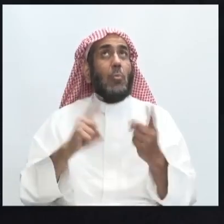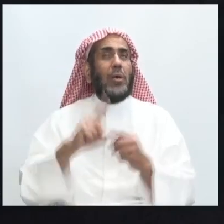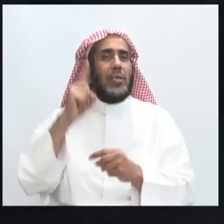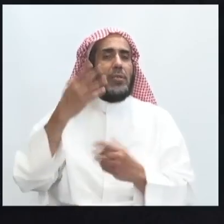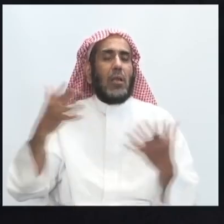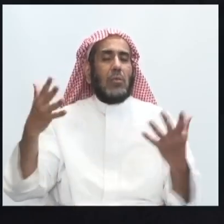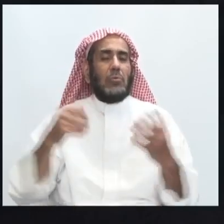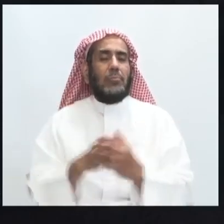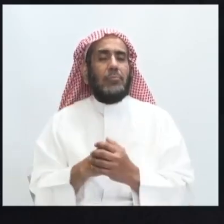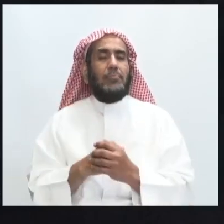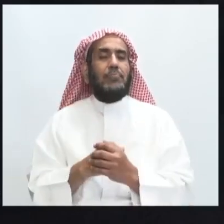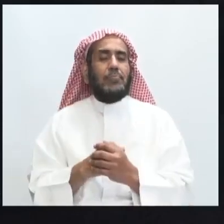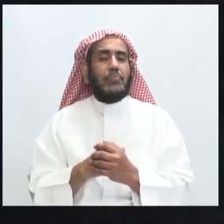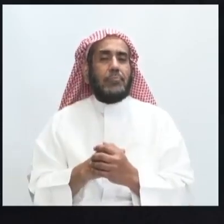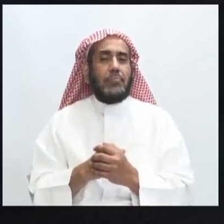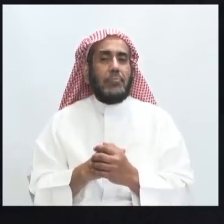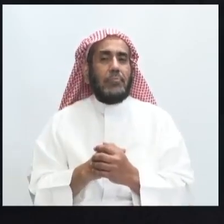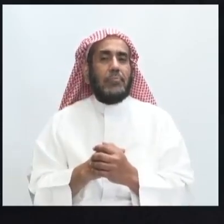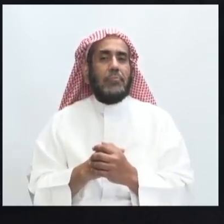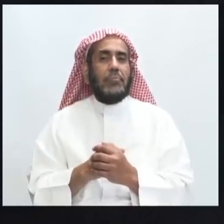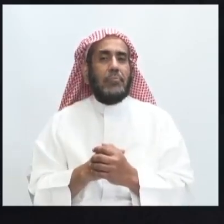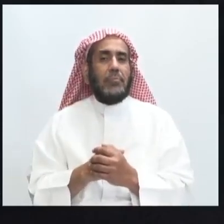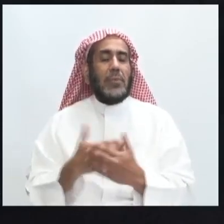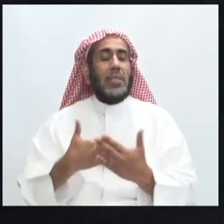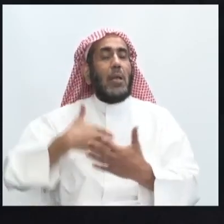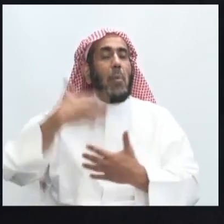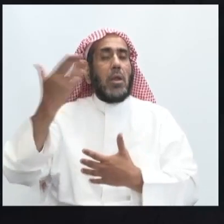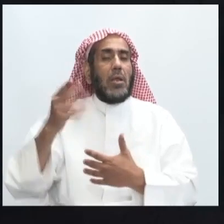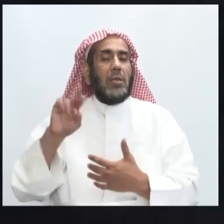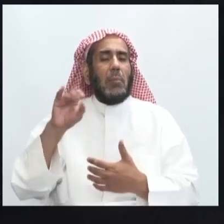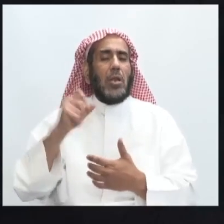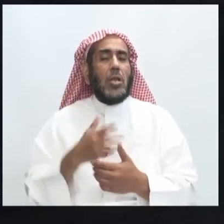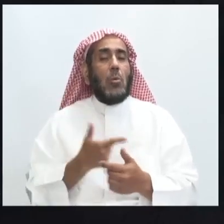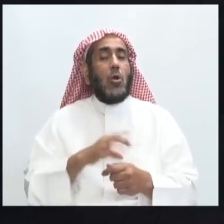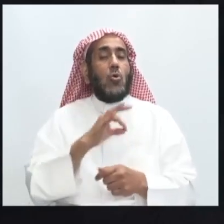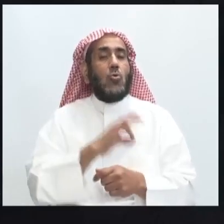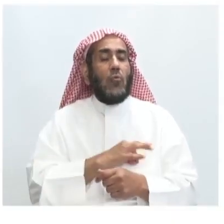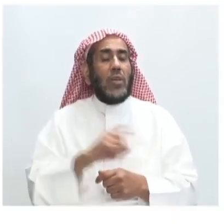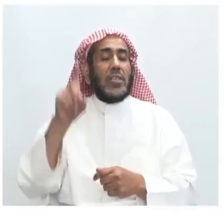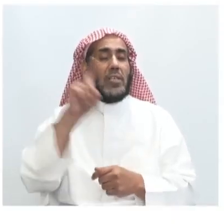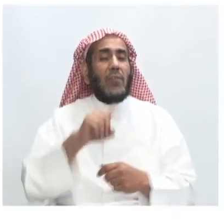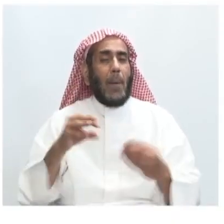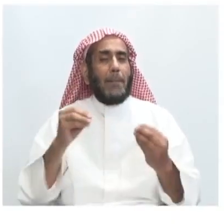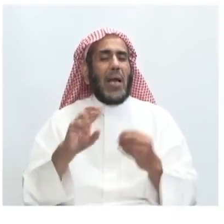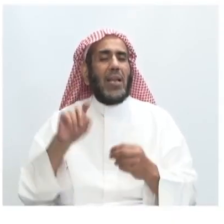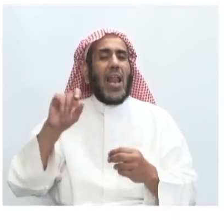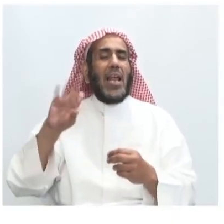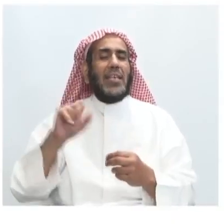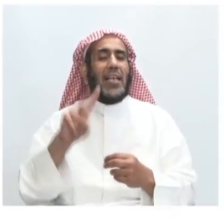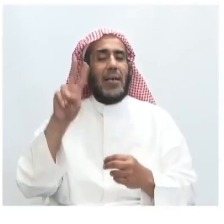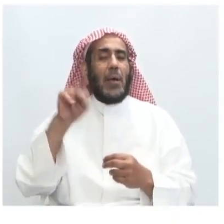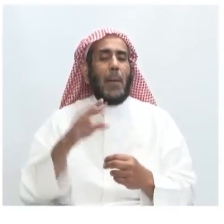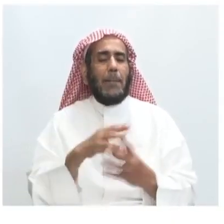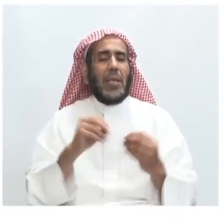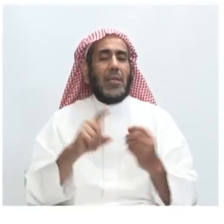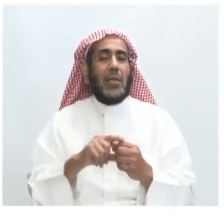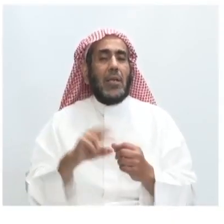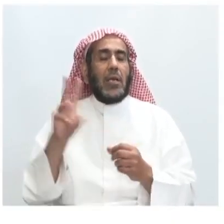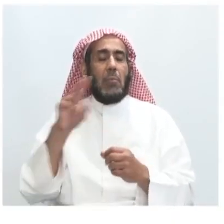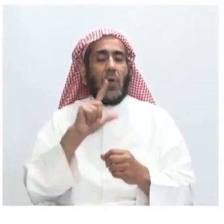عز وجل التمني حين يفيد الاستفهام معنى ليتا يعني معنى ليته